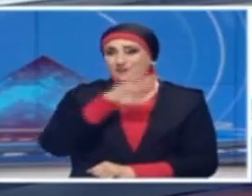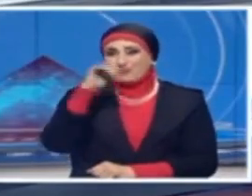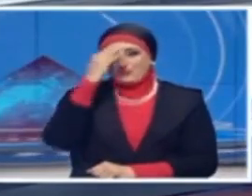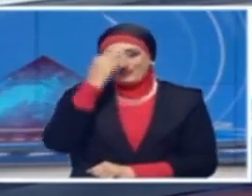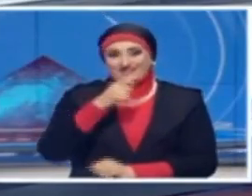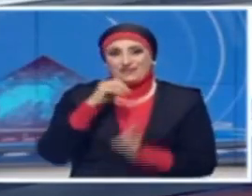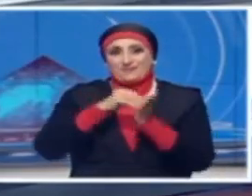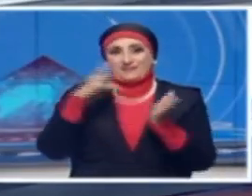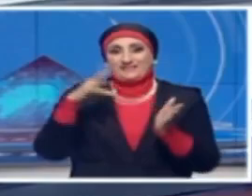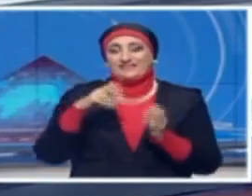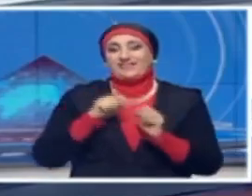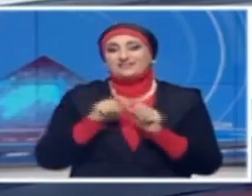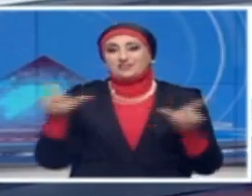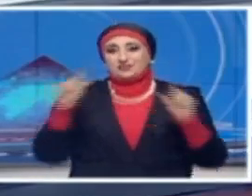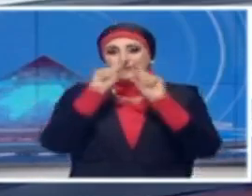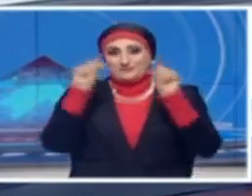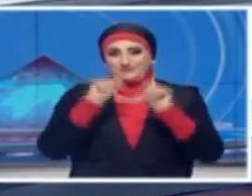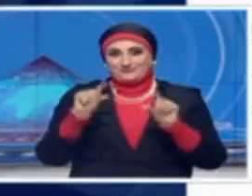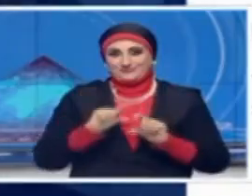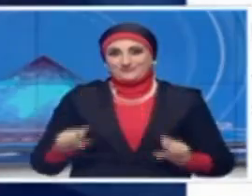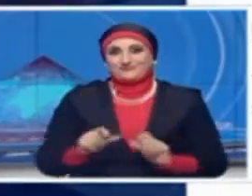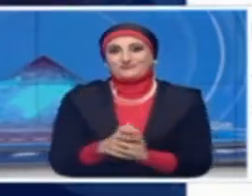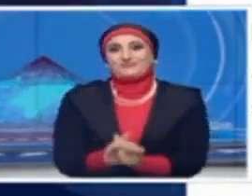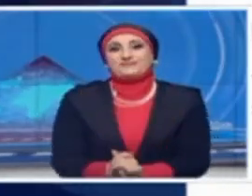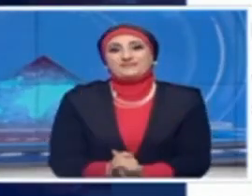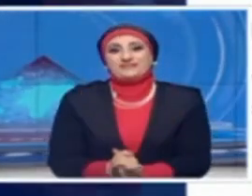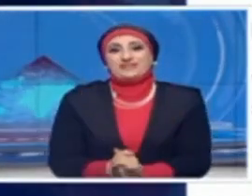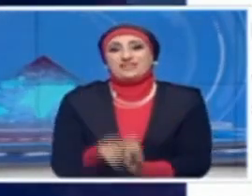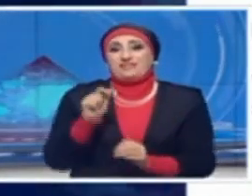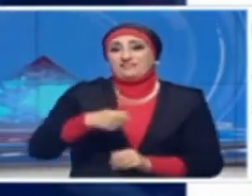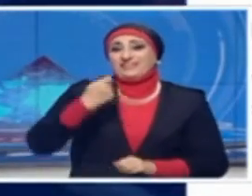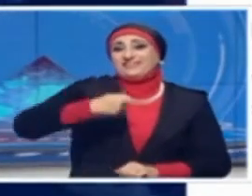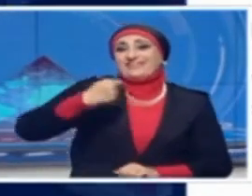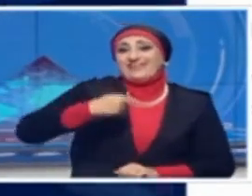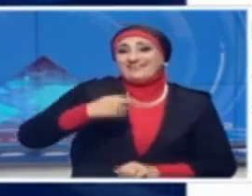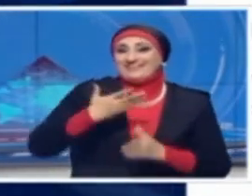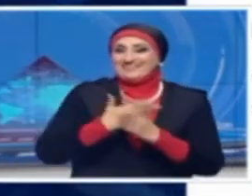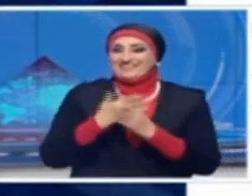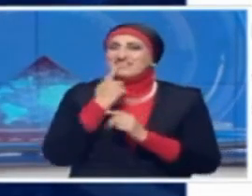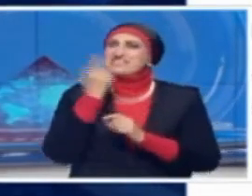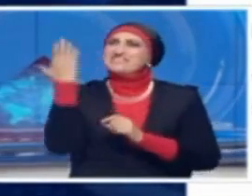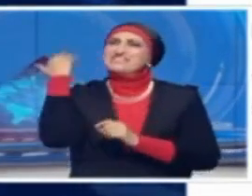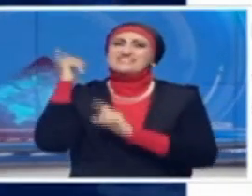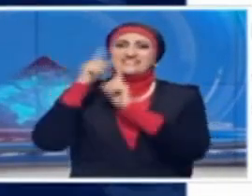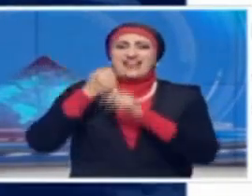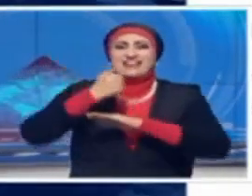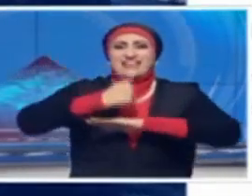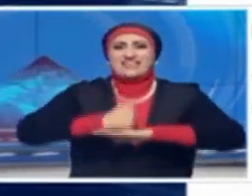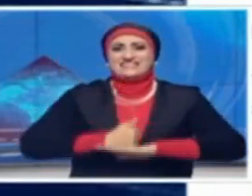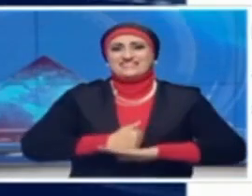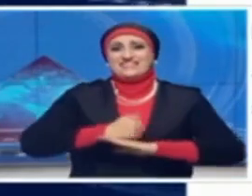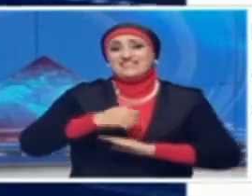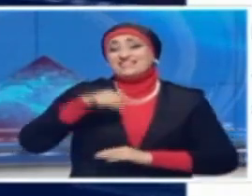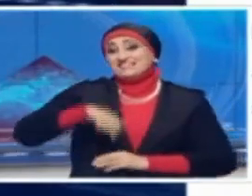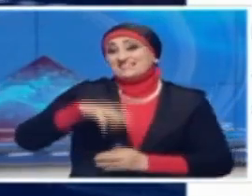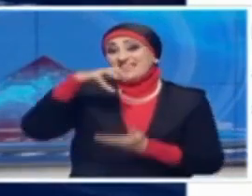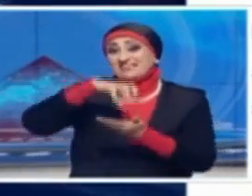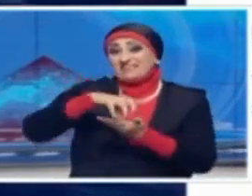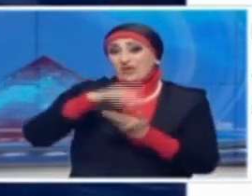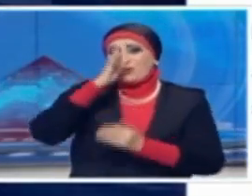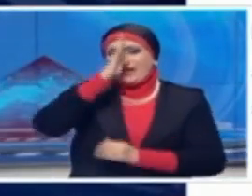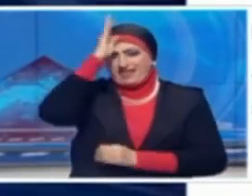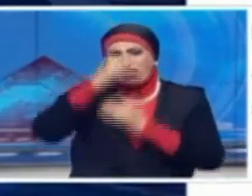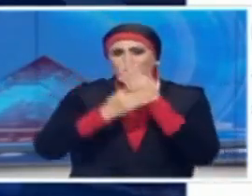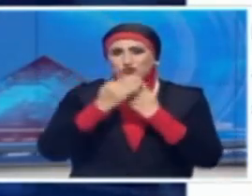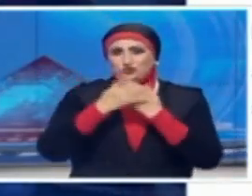لحضراتكم. ونبدأ هذه النشرة بالعناوين. في تهنئته بمناسبة الذكرى المئوية لتأسيس الدولة العراقية